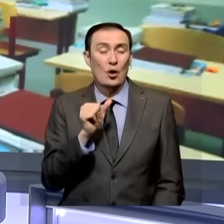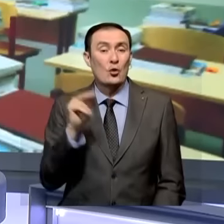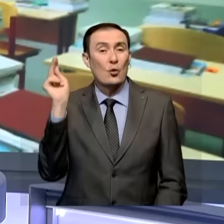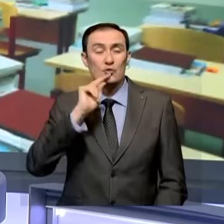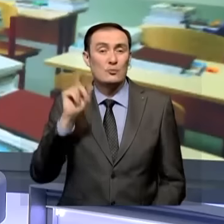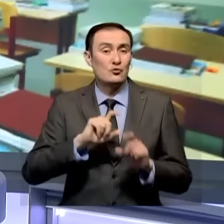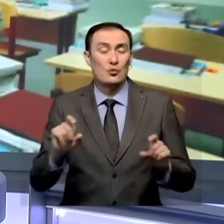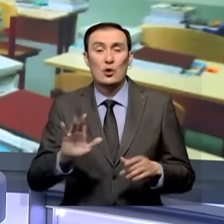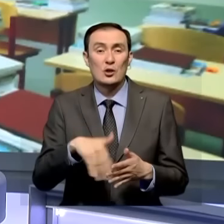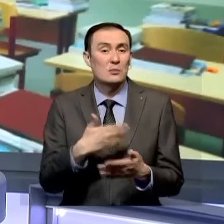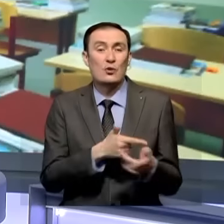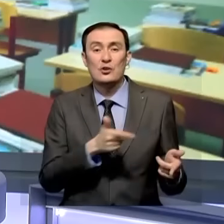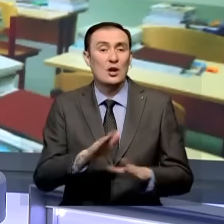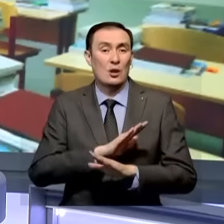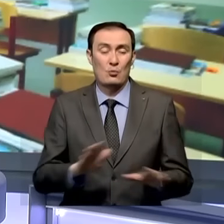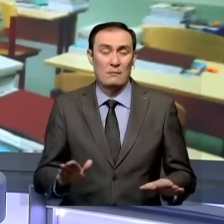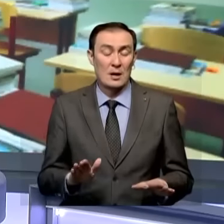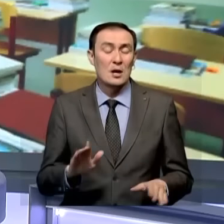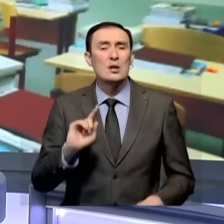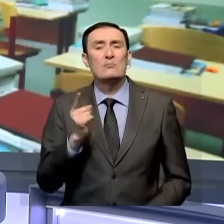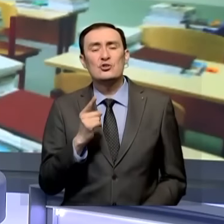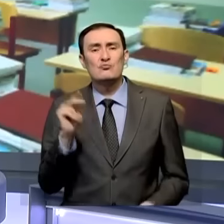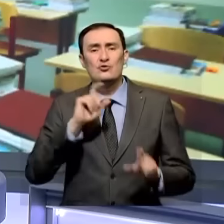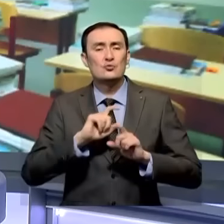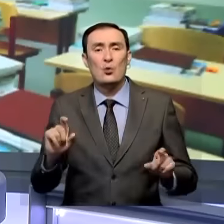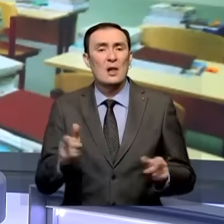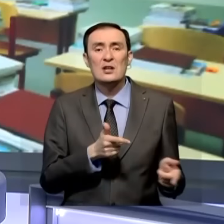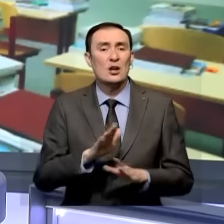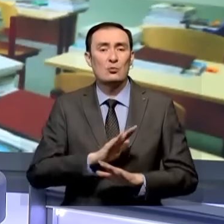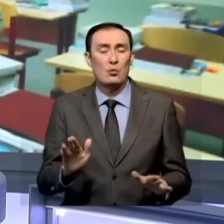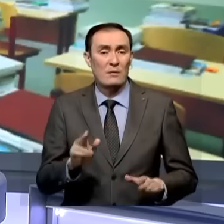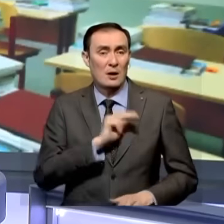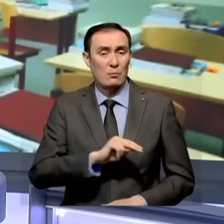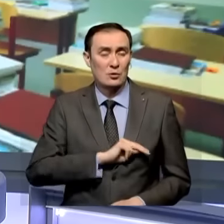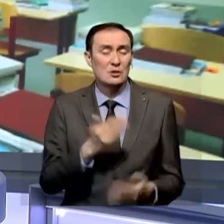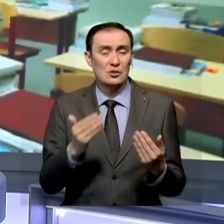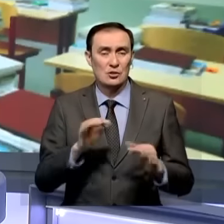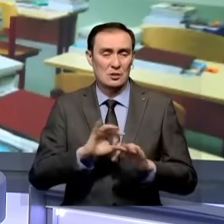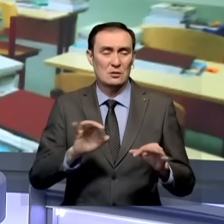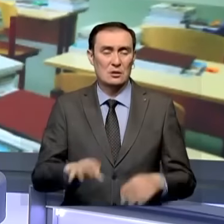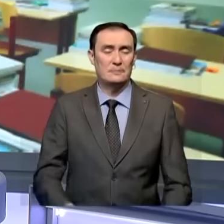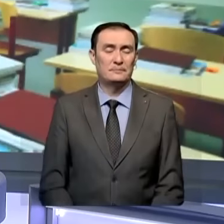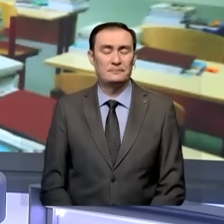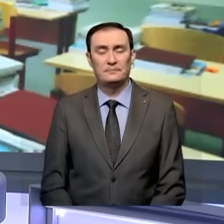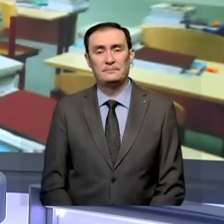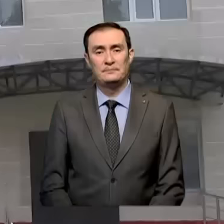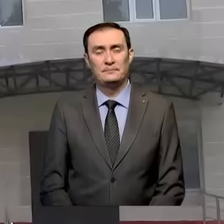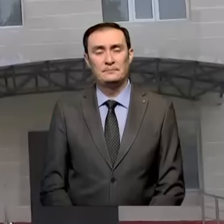Учебное заведение до сих пор не сдали в эксплуатацию. Почему школа не готова принять учеников, выясняла Катерина Попкова.